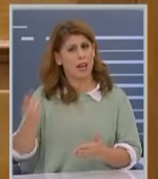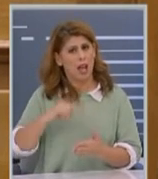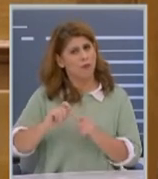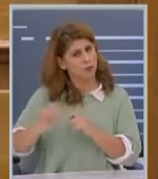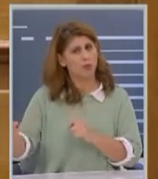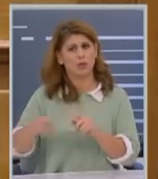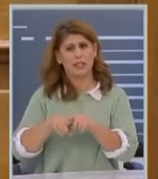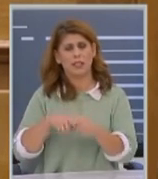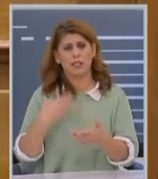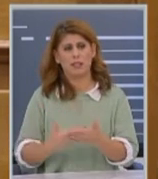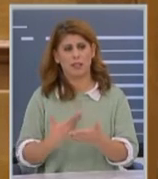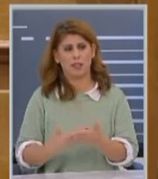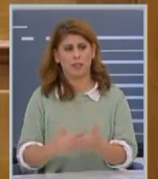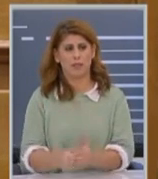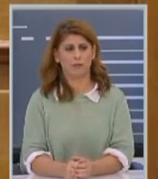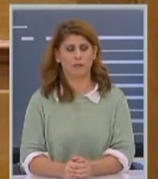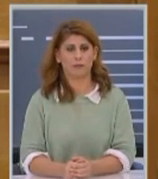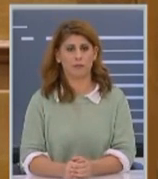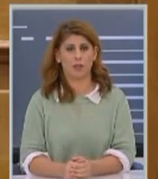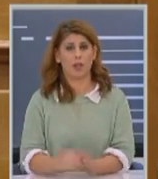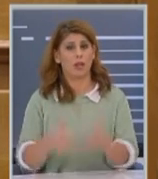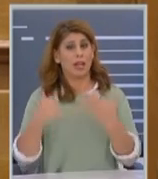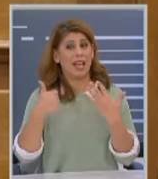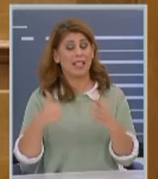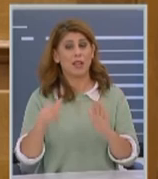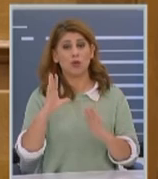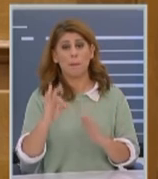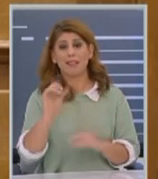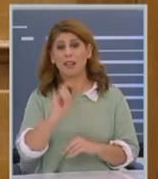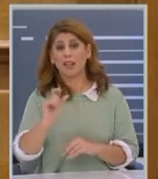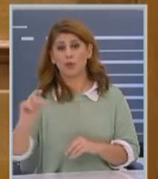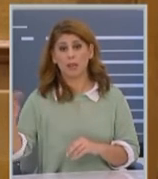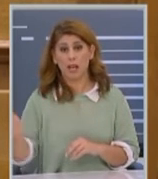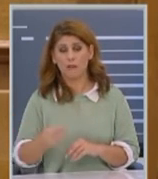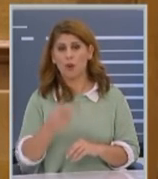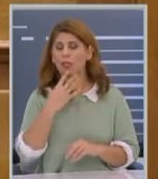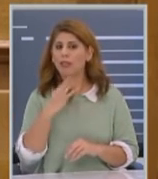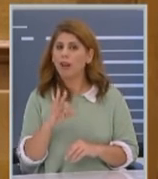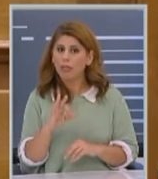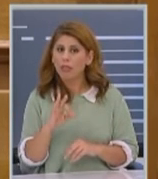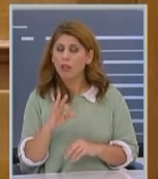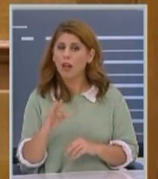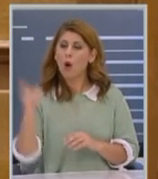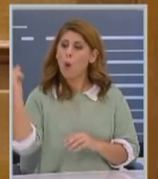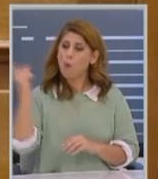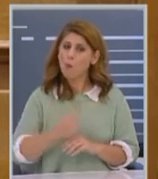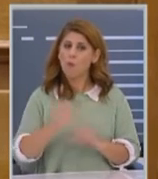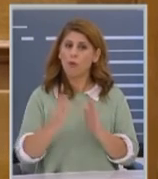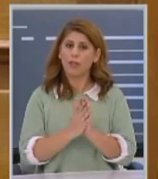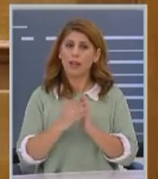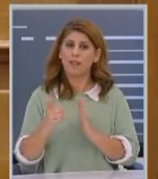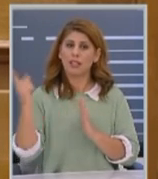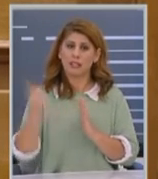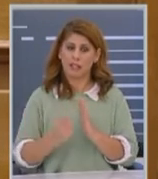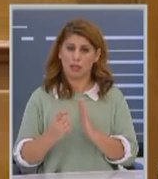τα σχετικά στοιχεία. Έφτασε στα 650 εκατομμύρια ευρώ, δηλαδή ποσοστό